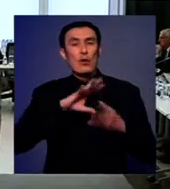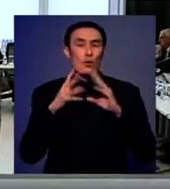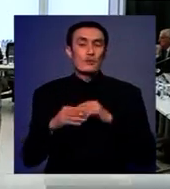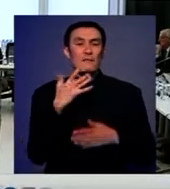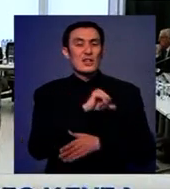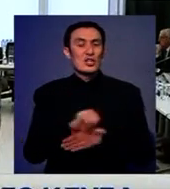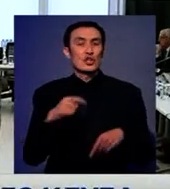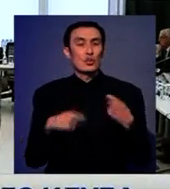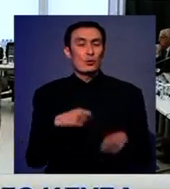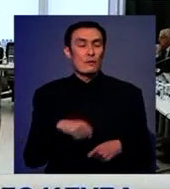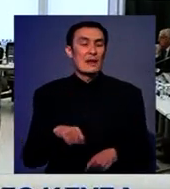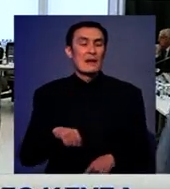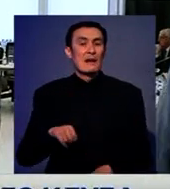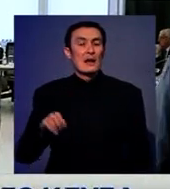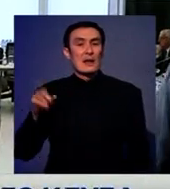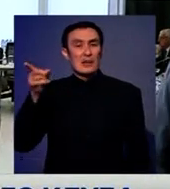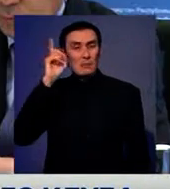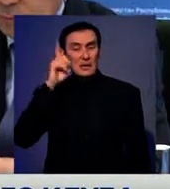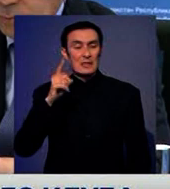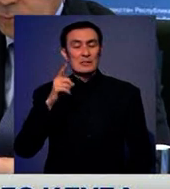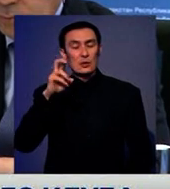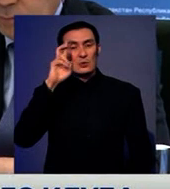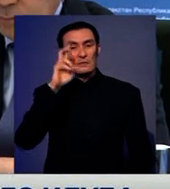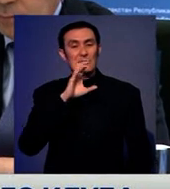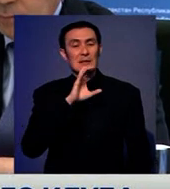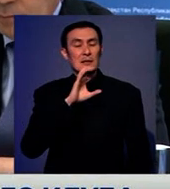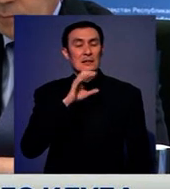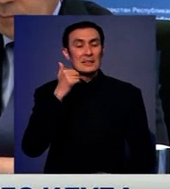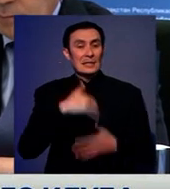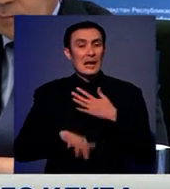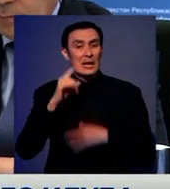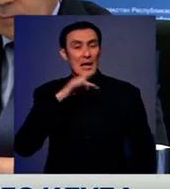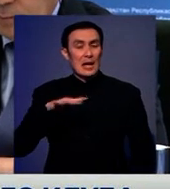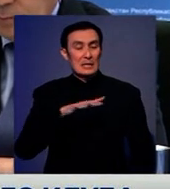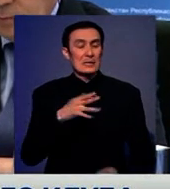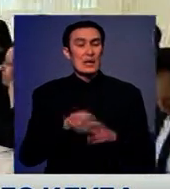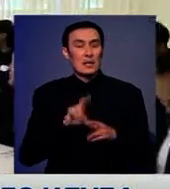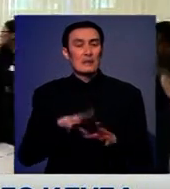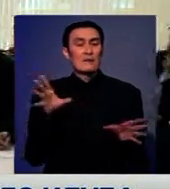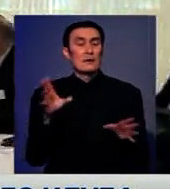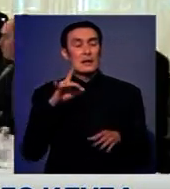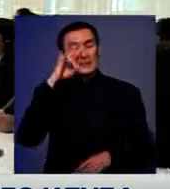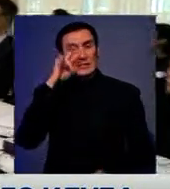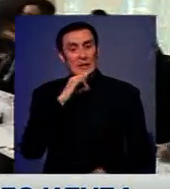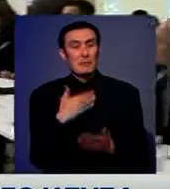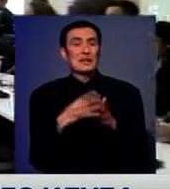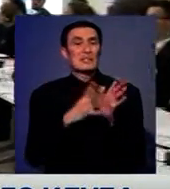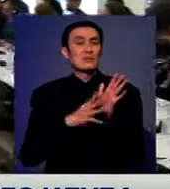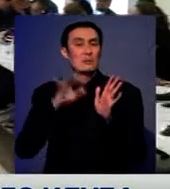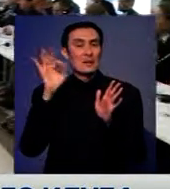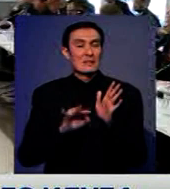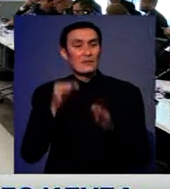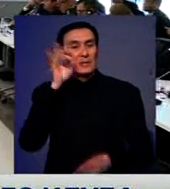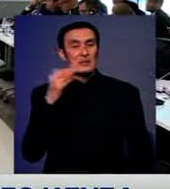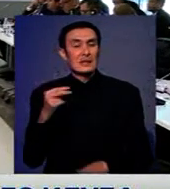объема внешней торговли ФРГ со странами Центральной Азии приходится на долю Казахстана. Порядка 90%